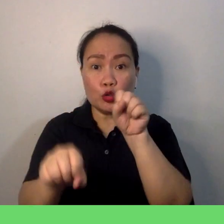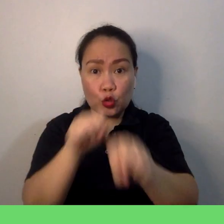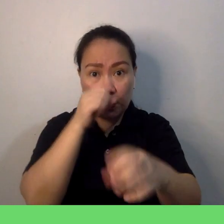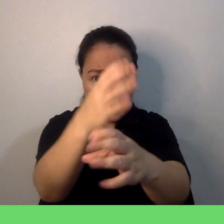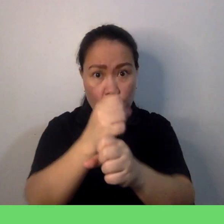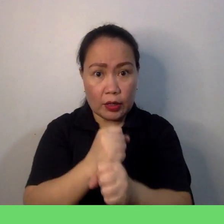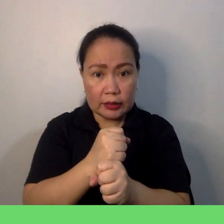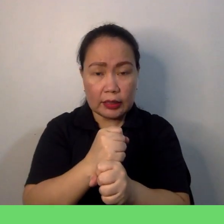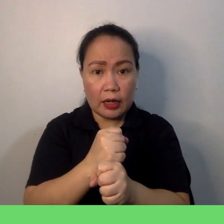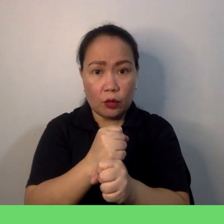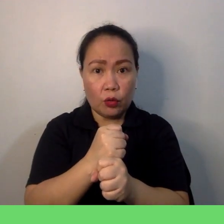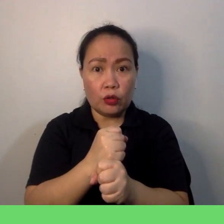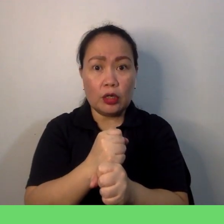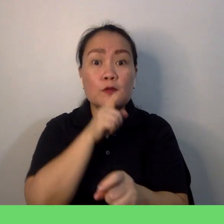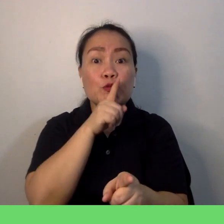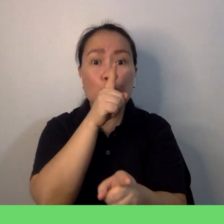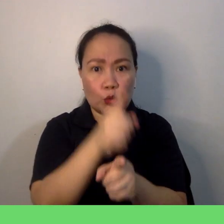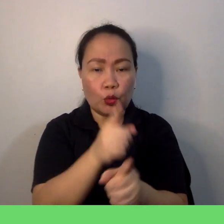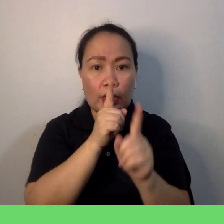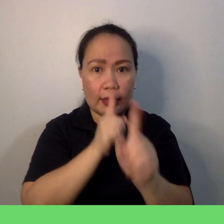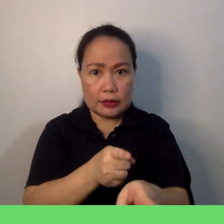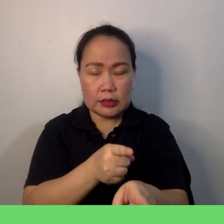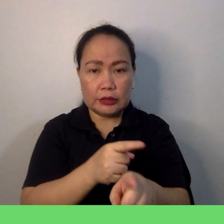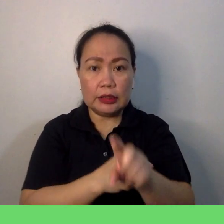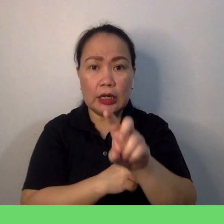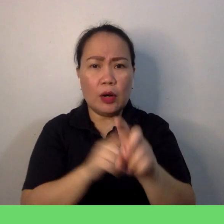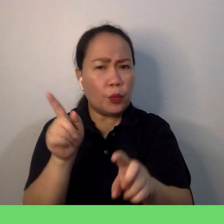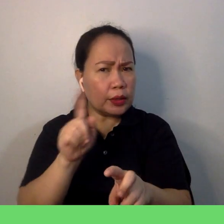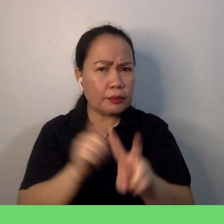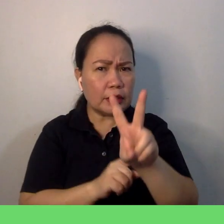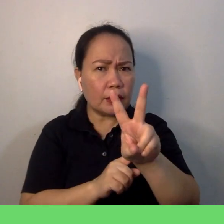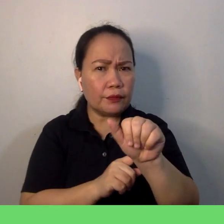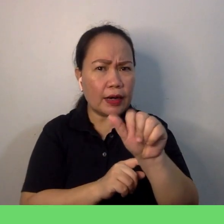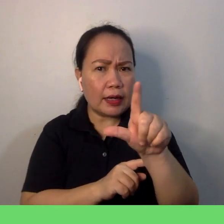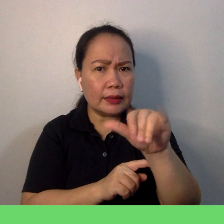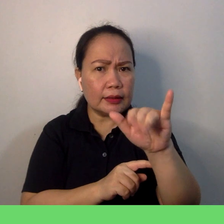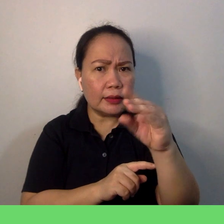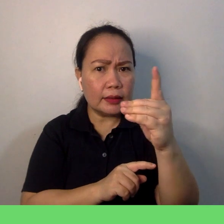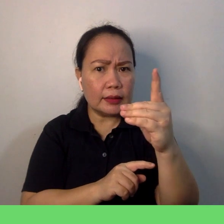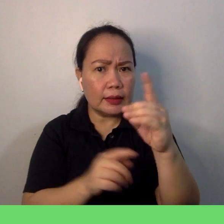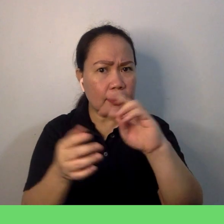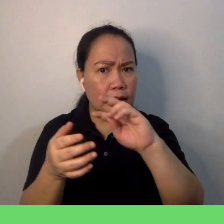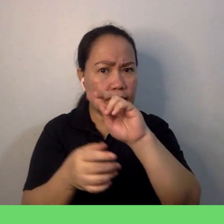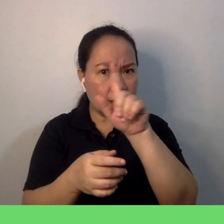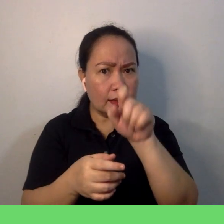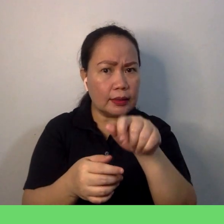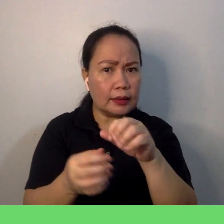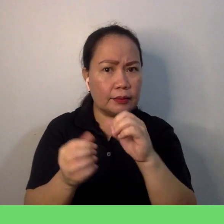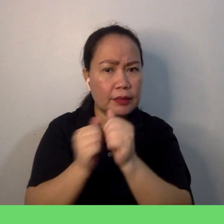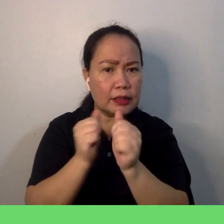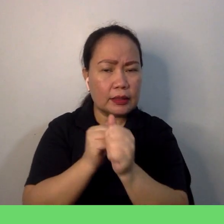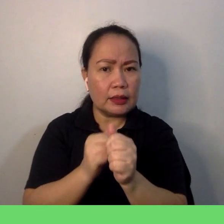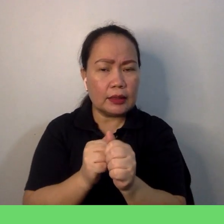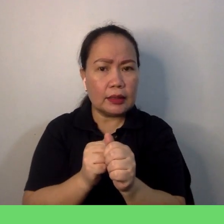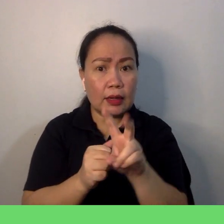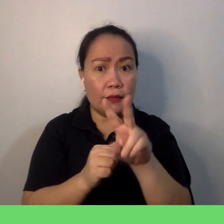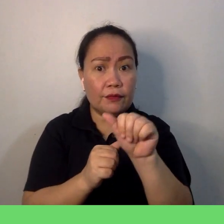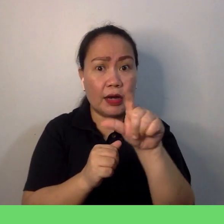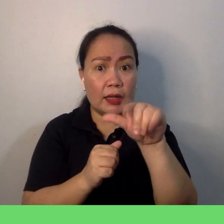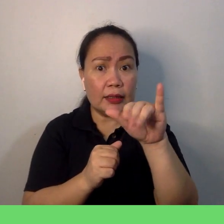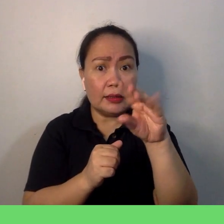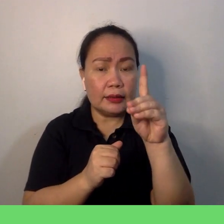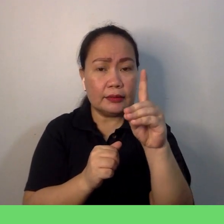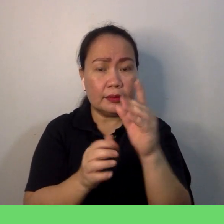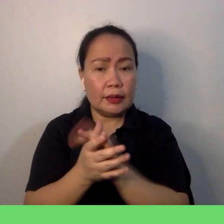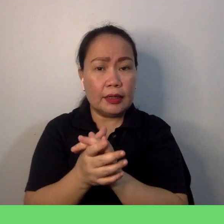And validity, it should be valid. So, ano ba ibig sabihin ng valid? Or yung validity ng instrument